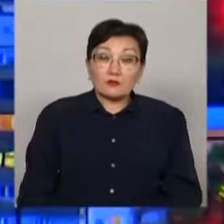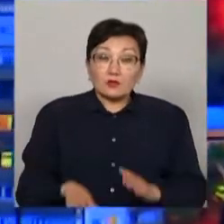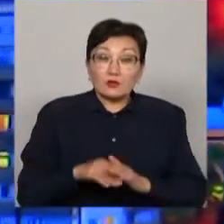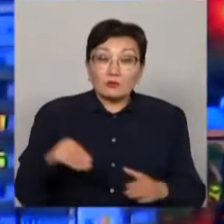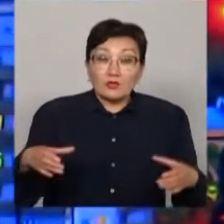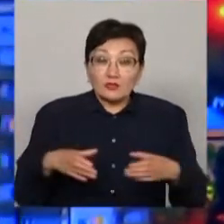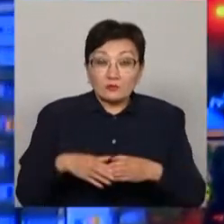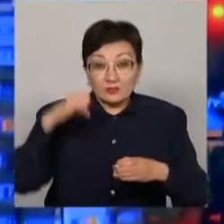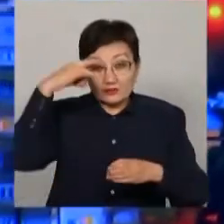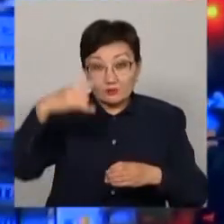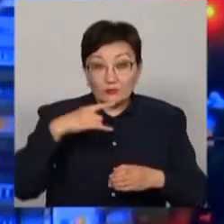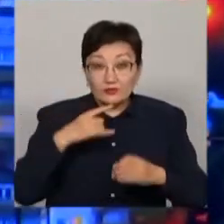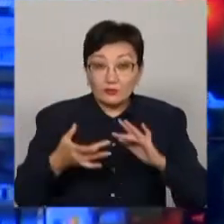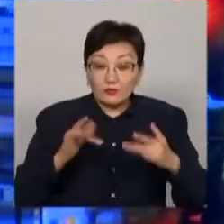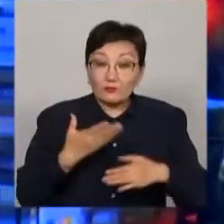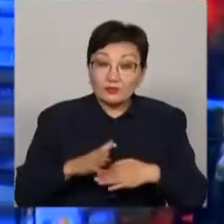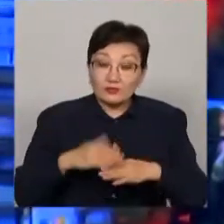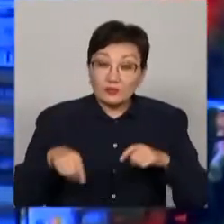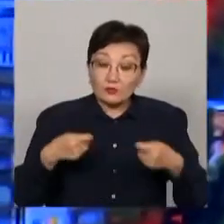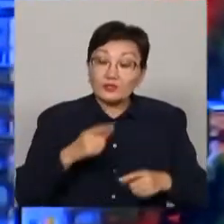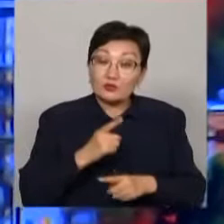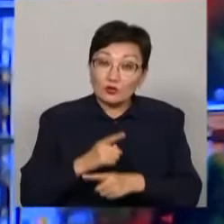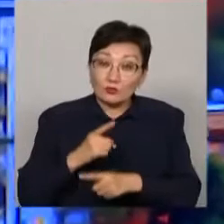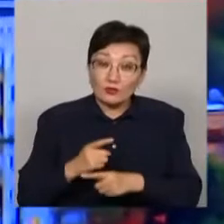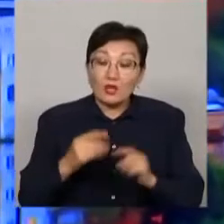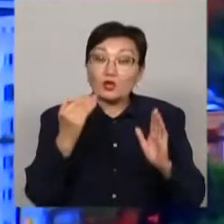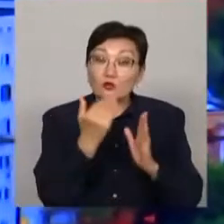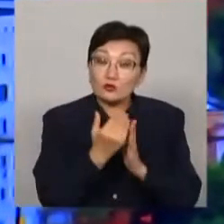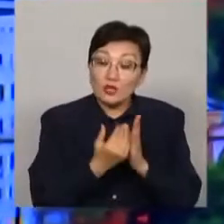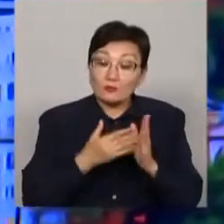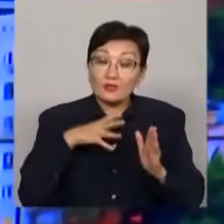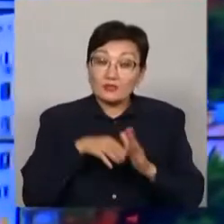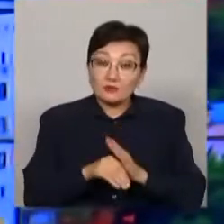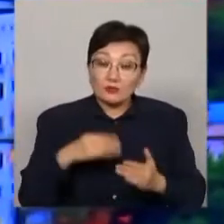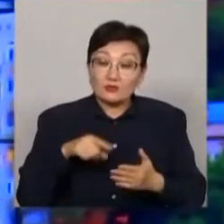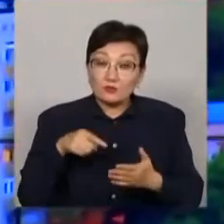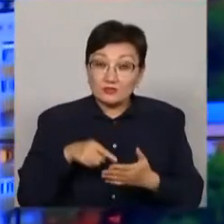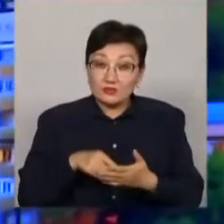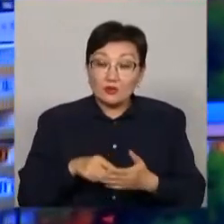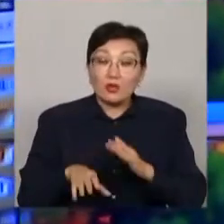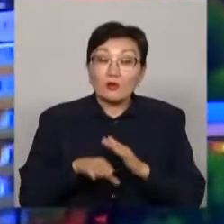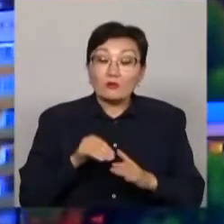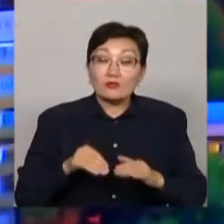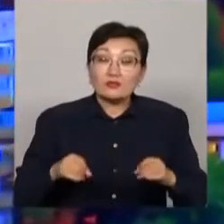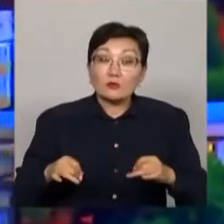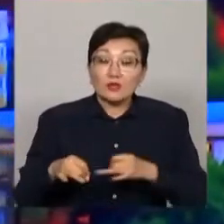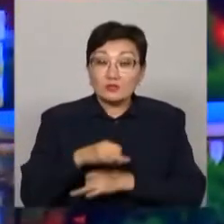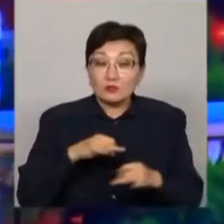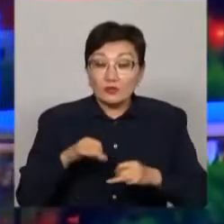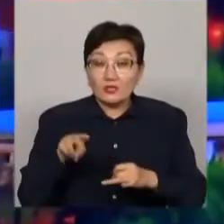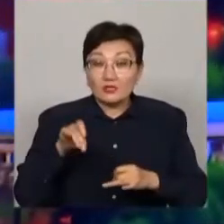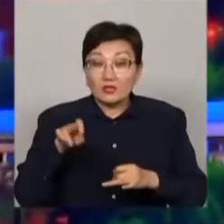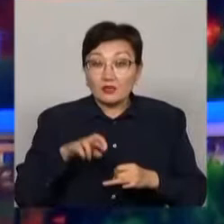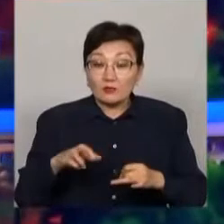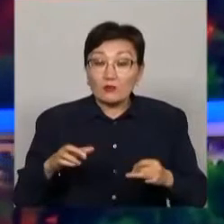Депутаттар елдегі онлайн кредит беруге тыйым салуды күн тәртібіне енгізіп отыр. Мәселені мәжілісте көтерген Дания Еспаева